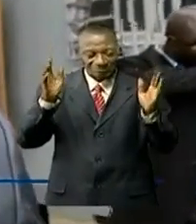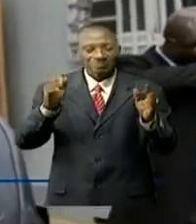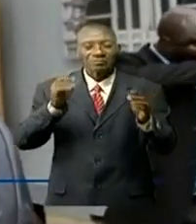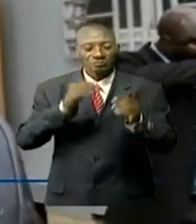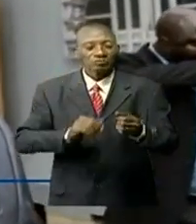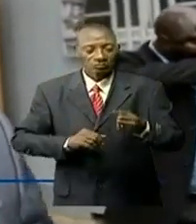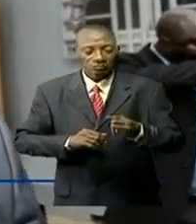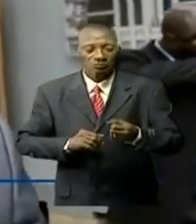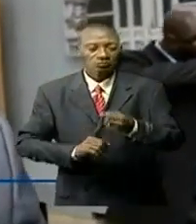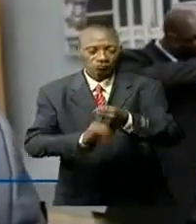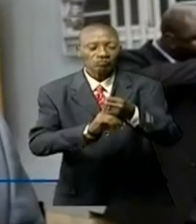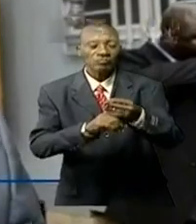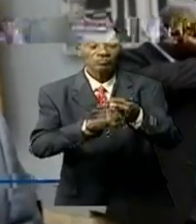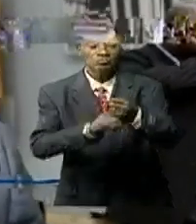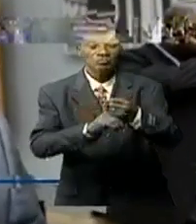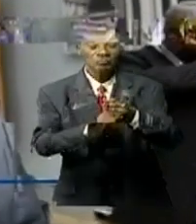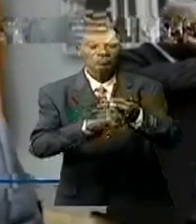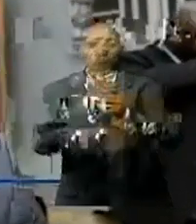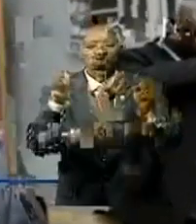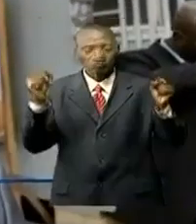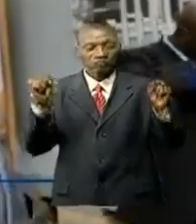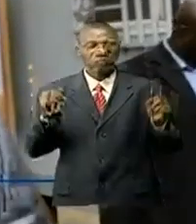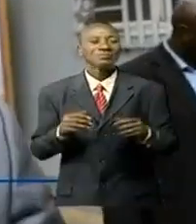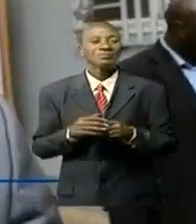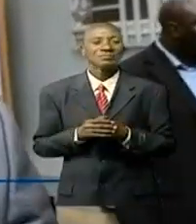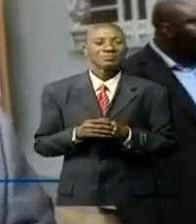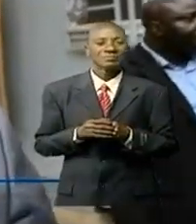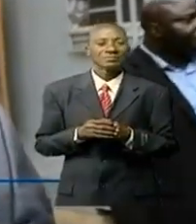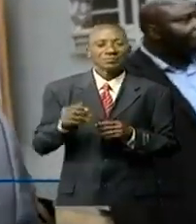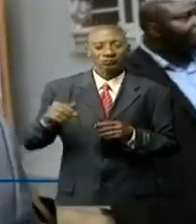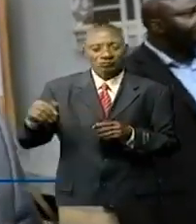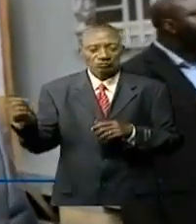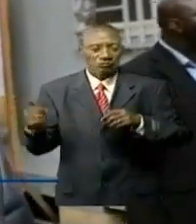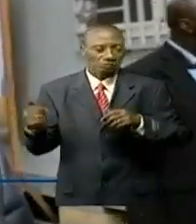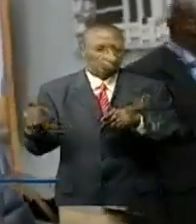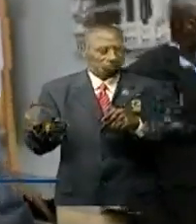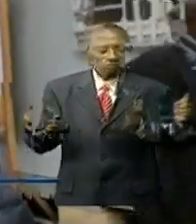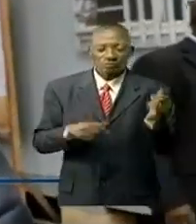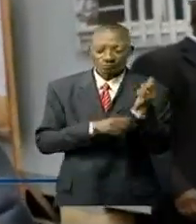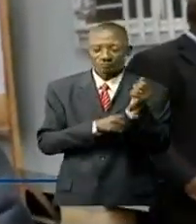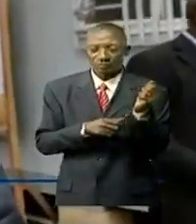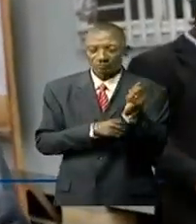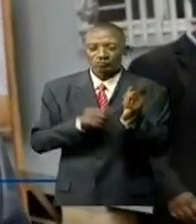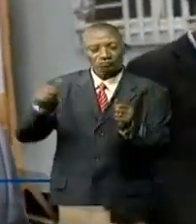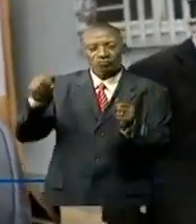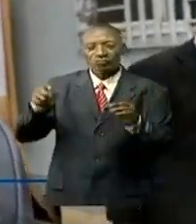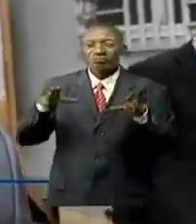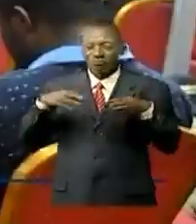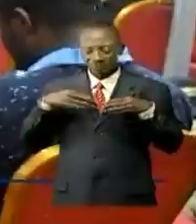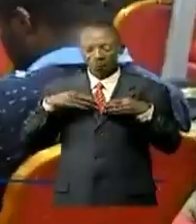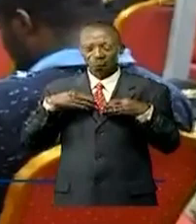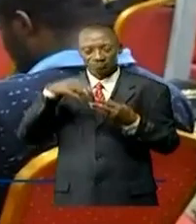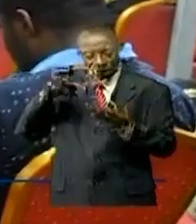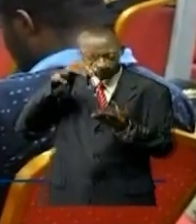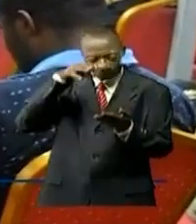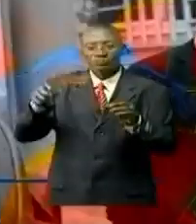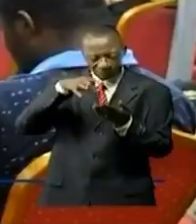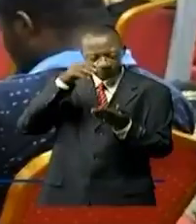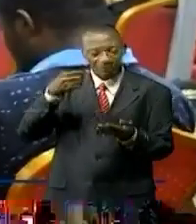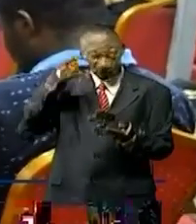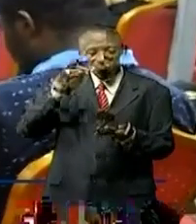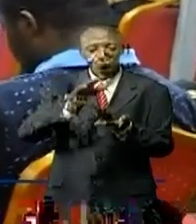vécu ces expériences, certaines, se sont décidées pour aider d'autres qui ont laissé derrière eux. C'est magnifique. Après 3 mois